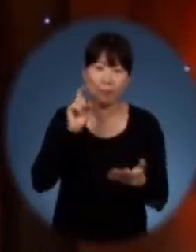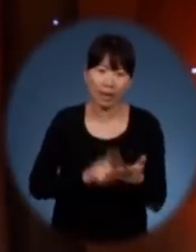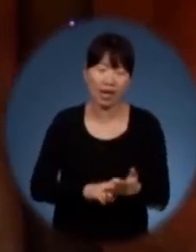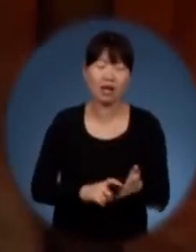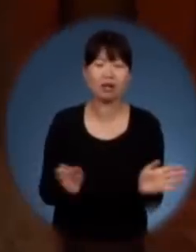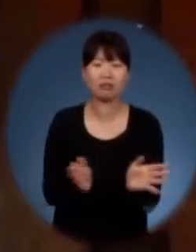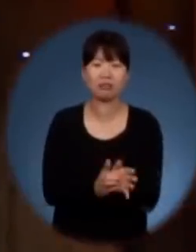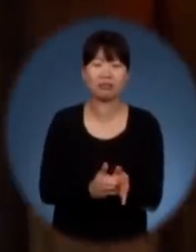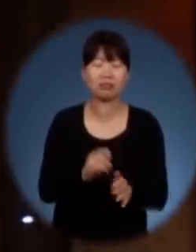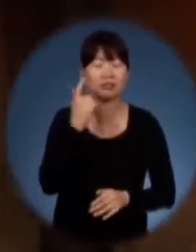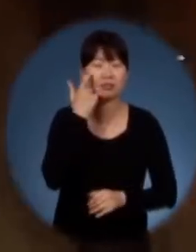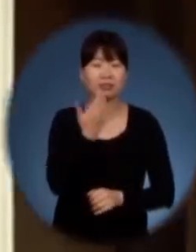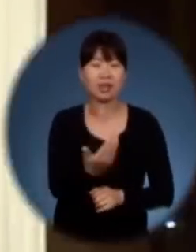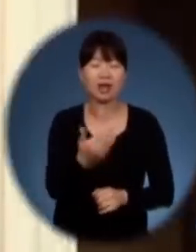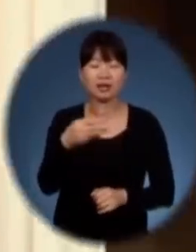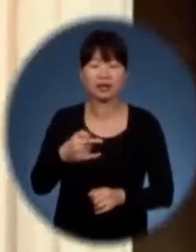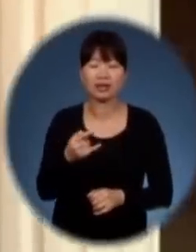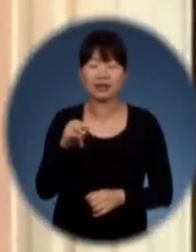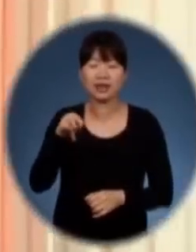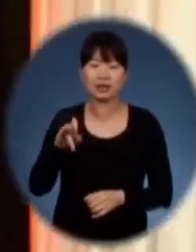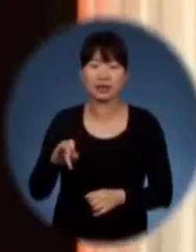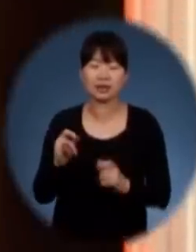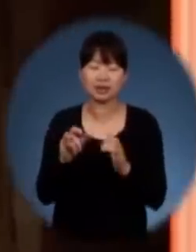그래서 르네상스 시대